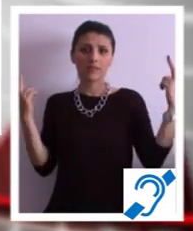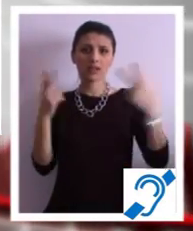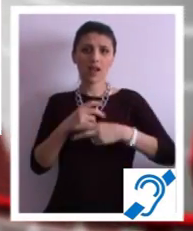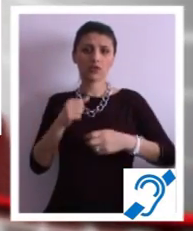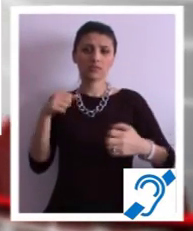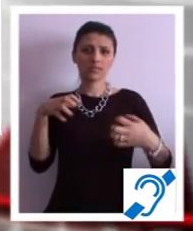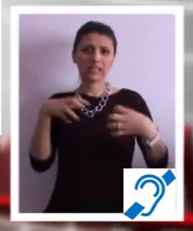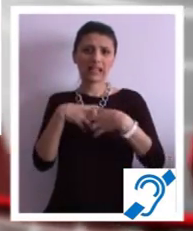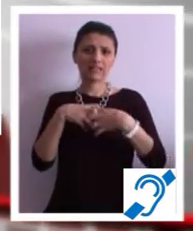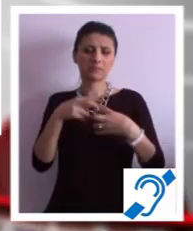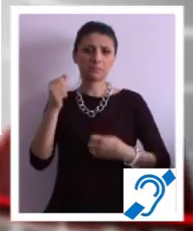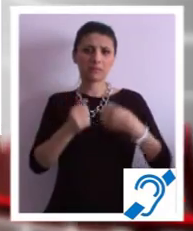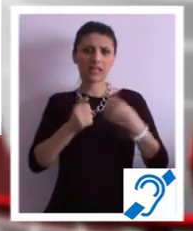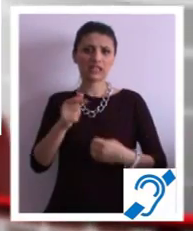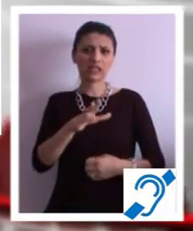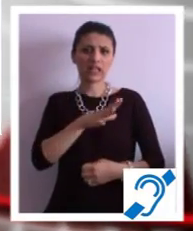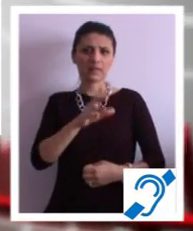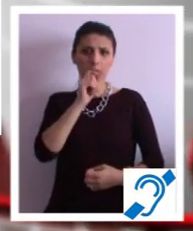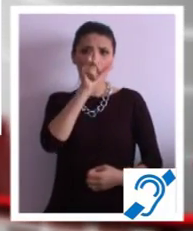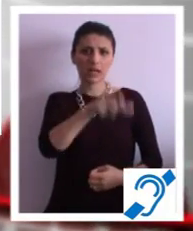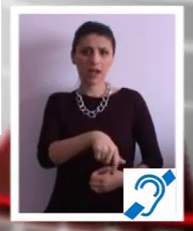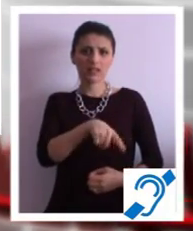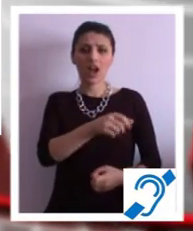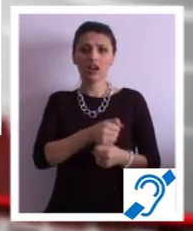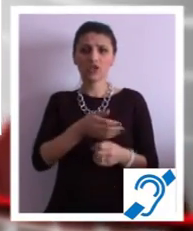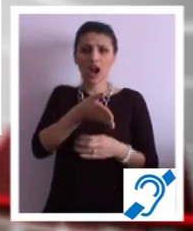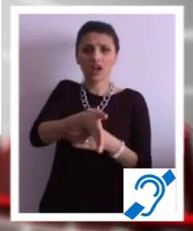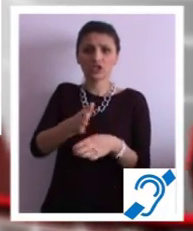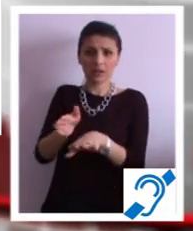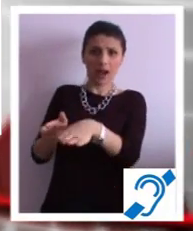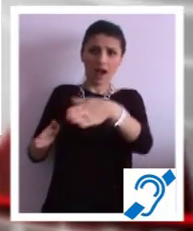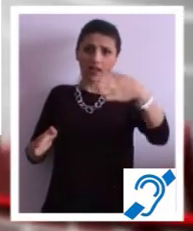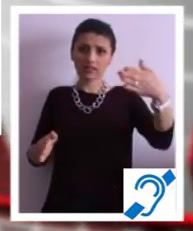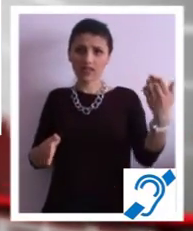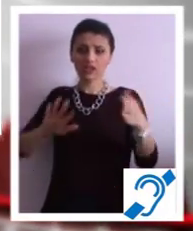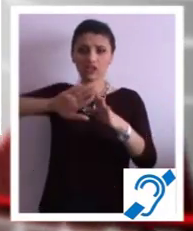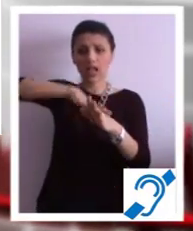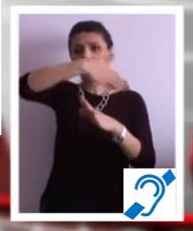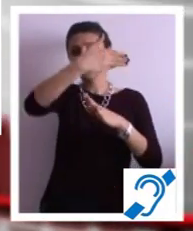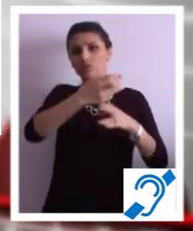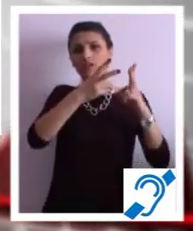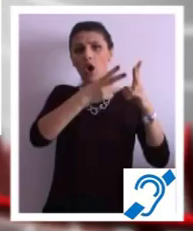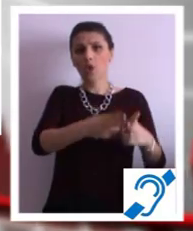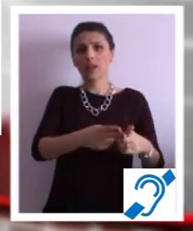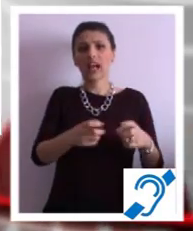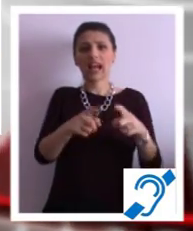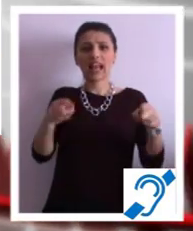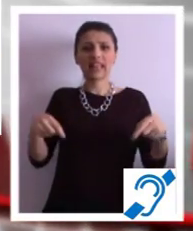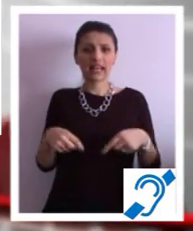fost devastator pentru mașina pilotată de bărbat. Aceasta a ieșit de pe partea carosabilă, s-a răsturnat și s-a oprit într-o